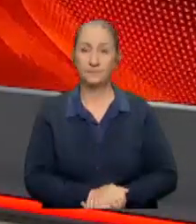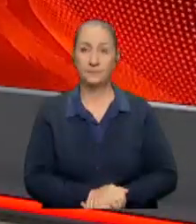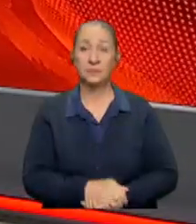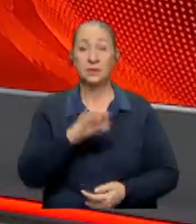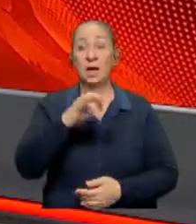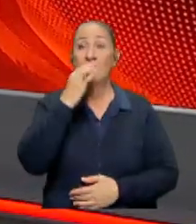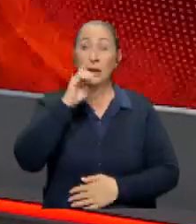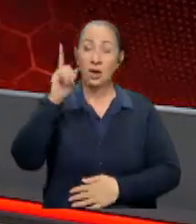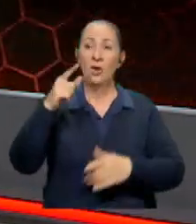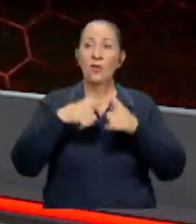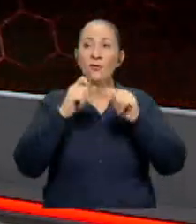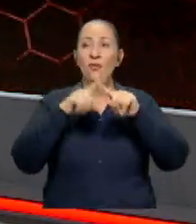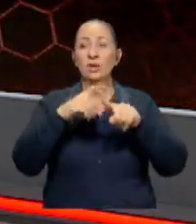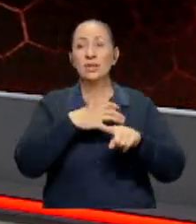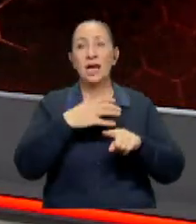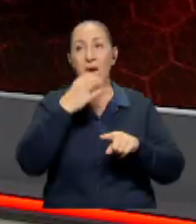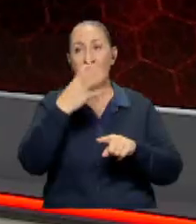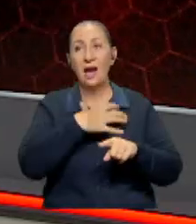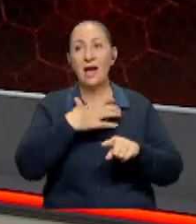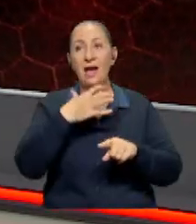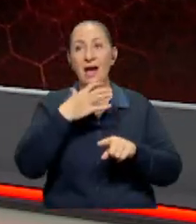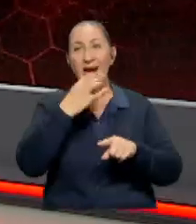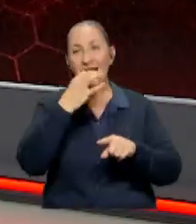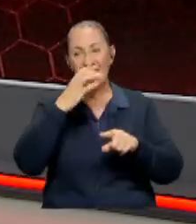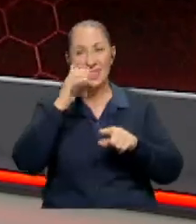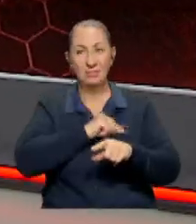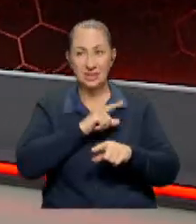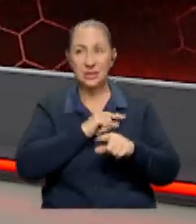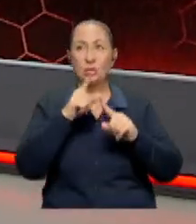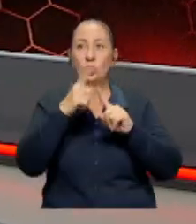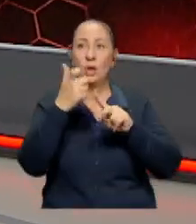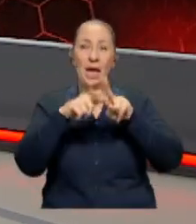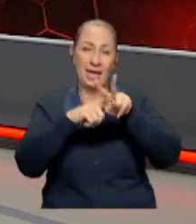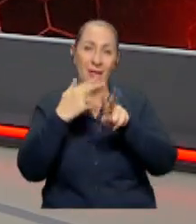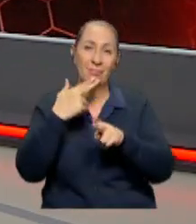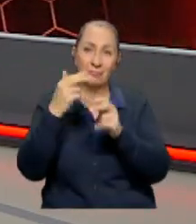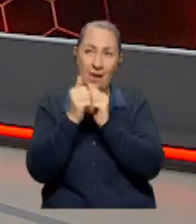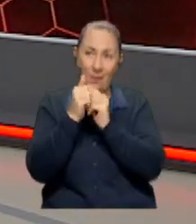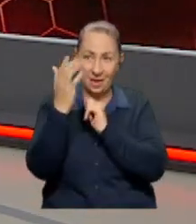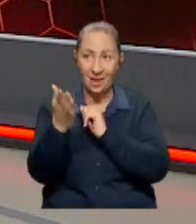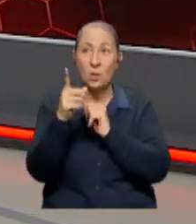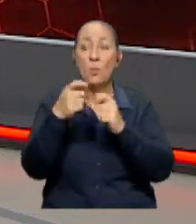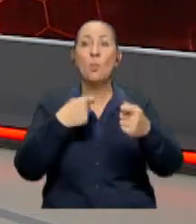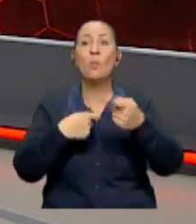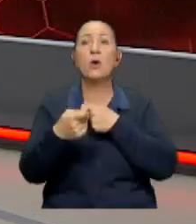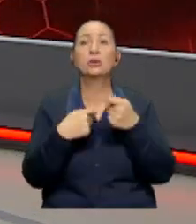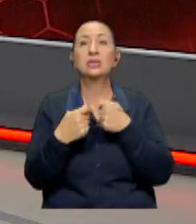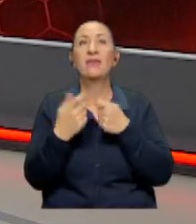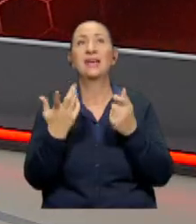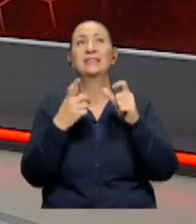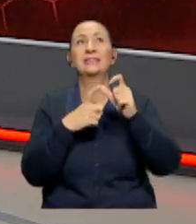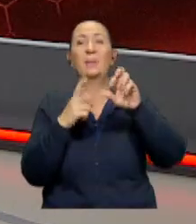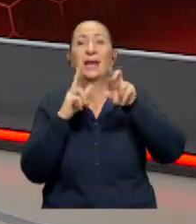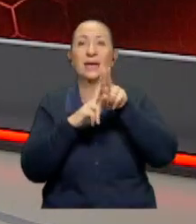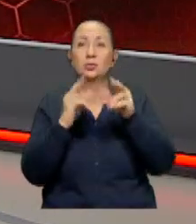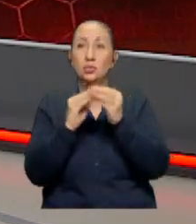Şimdi Ankara'ya gideceğiz. Fox Haber Ankara temsilcisi Tülay Öç'ten bizimle birlikte olacak ve şimdi bu borsa ve